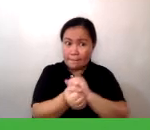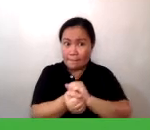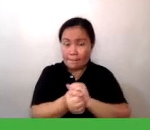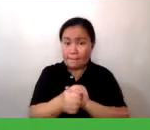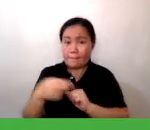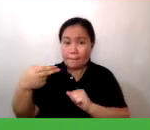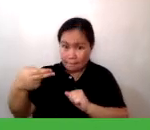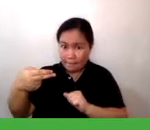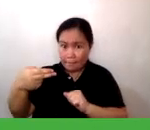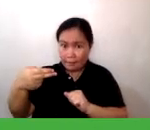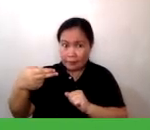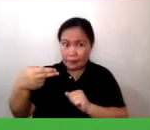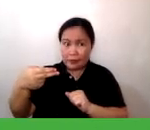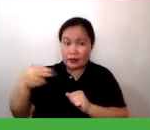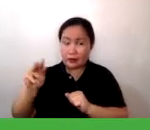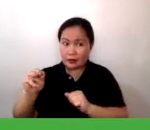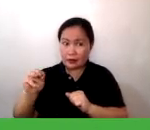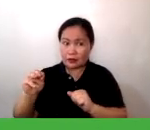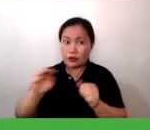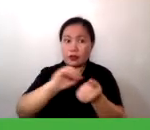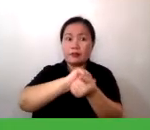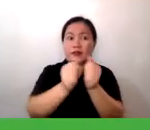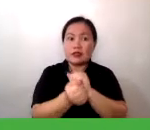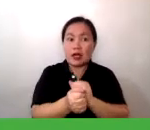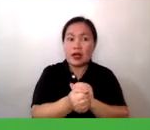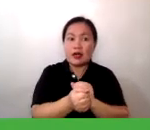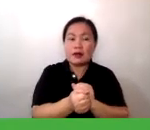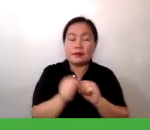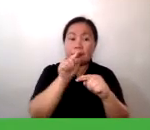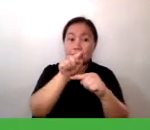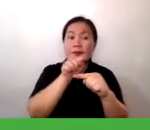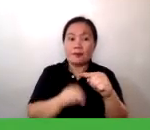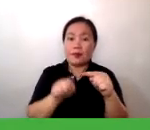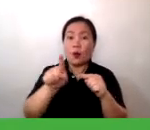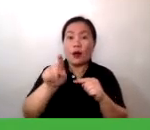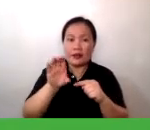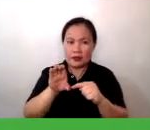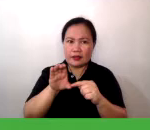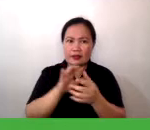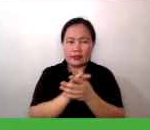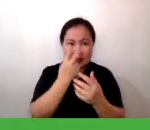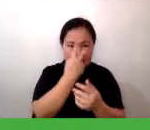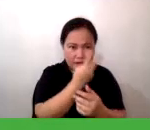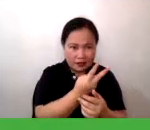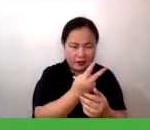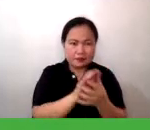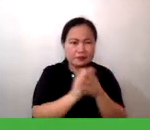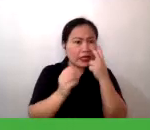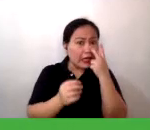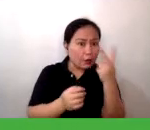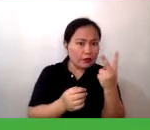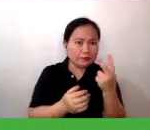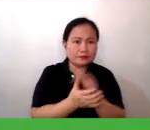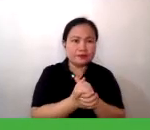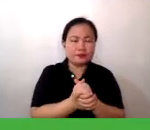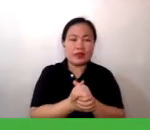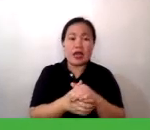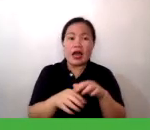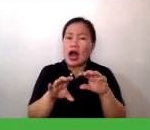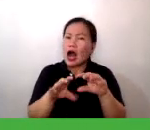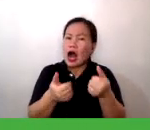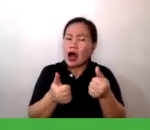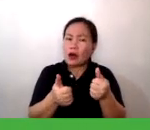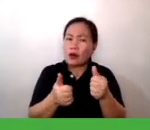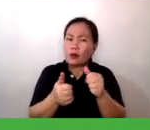to hectometer, therefore, yung 1 meter mo i-divide mo by 100. Paano ba natin nalalaman na by 10, by 100, kung